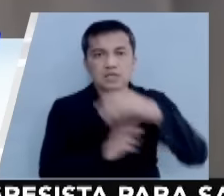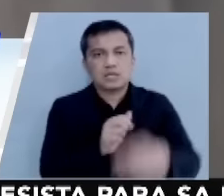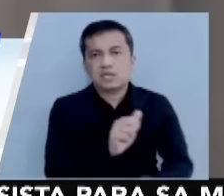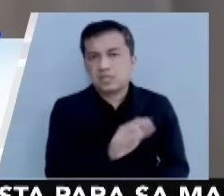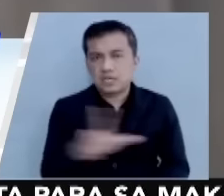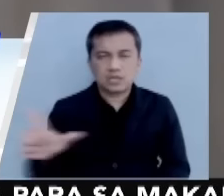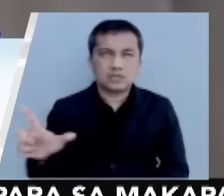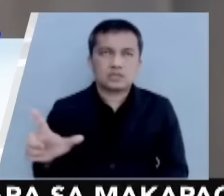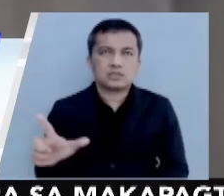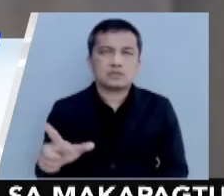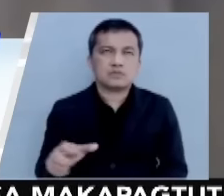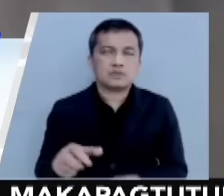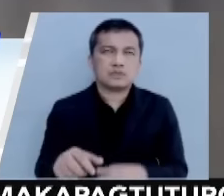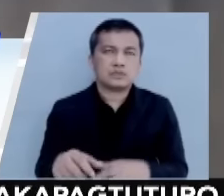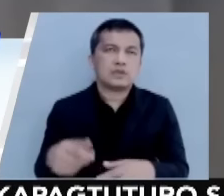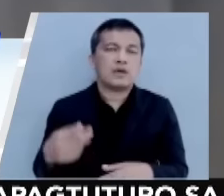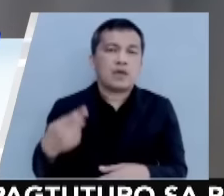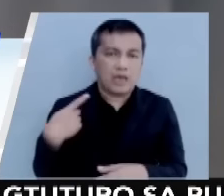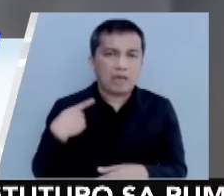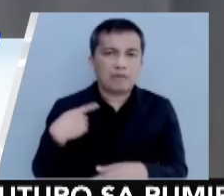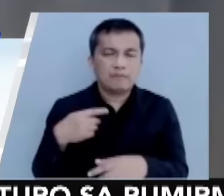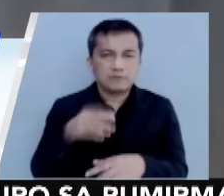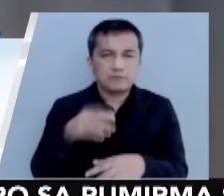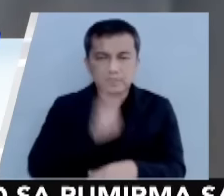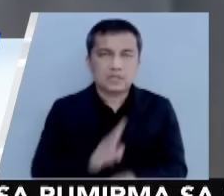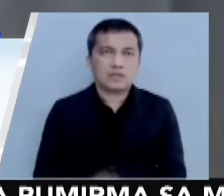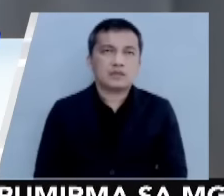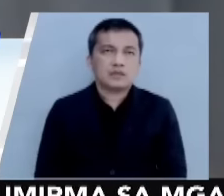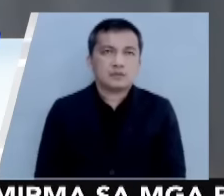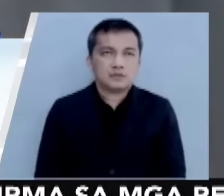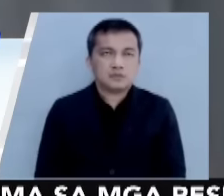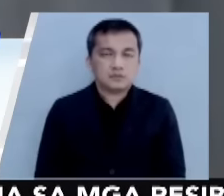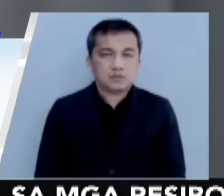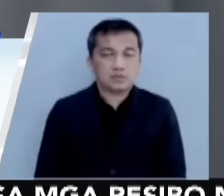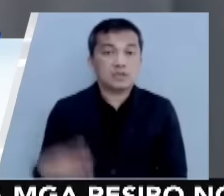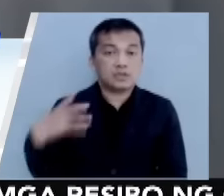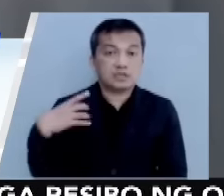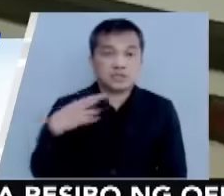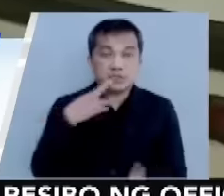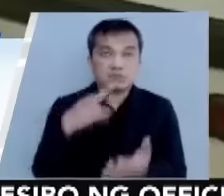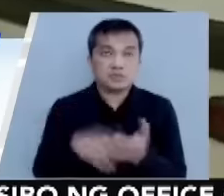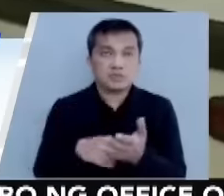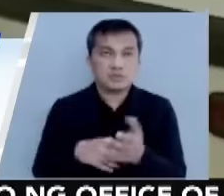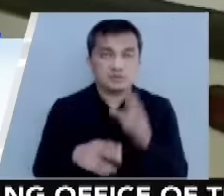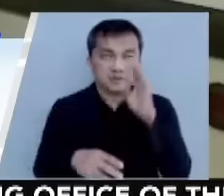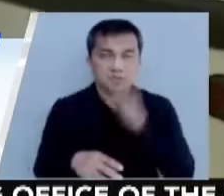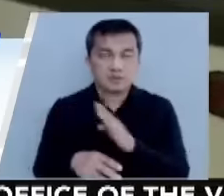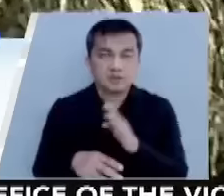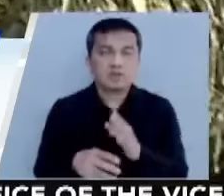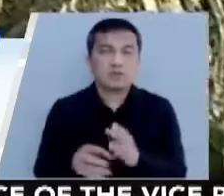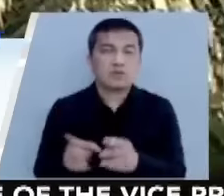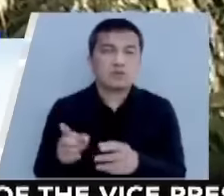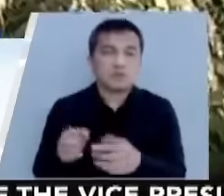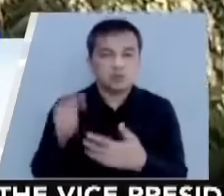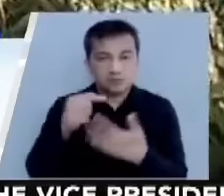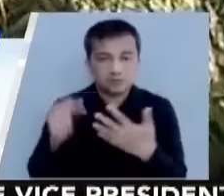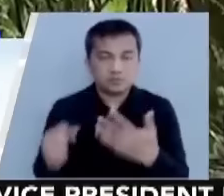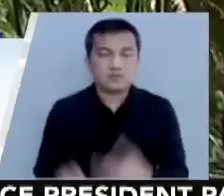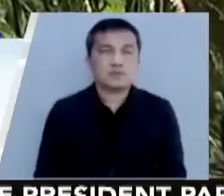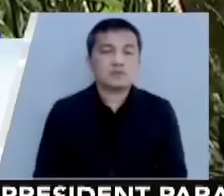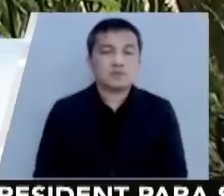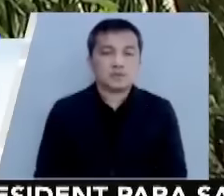sila. Ang hinihintay lang natin, reports on nasira na bangka. Mas malala siguro kung hindi